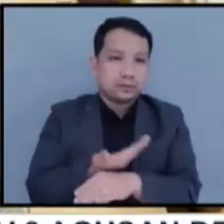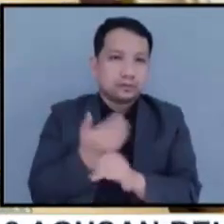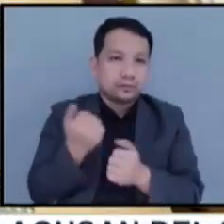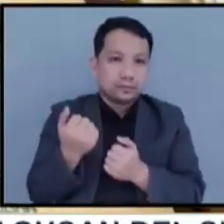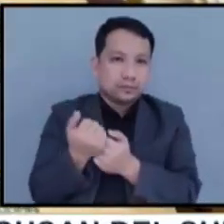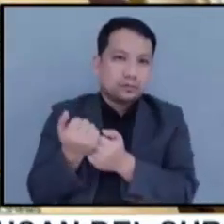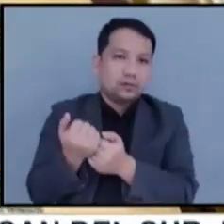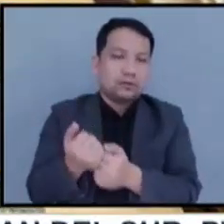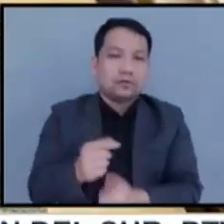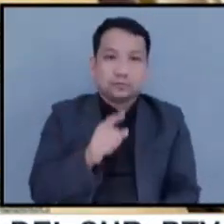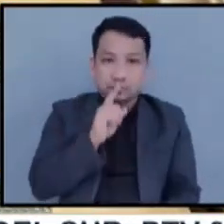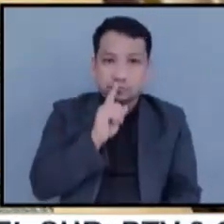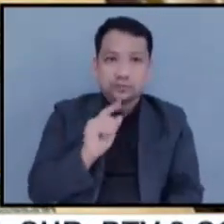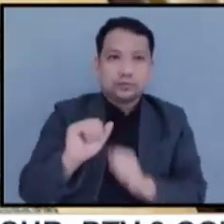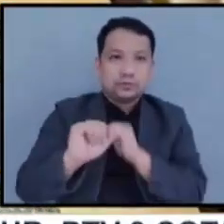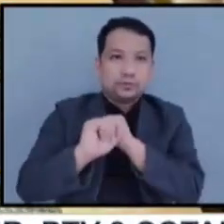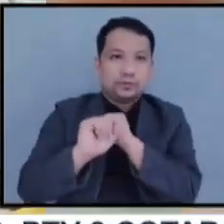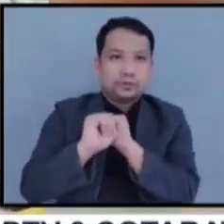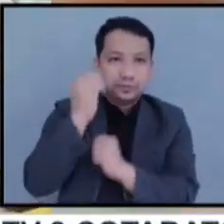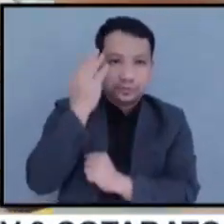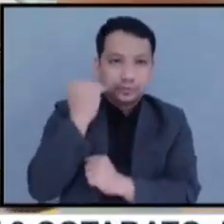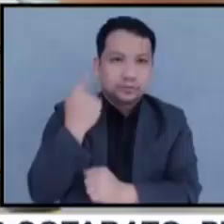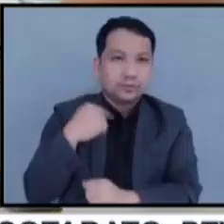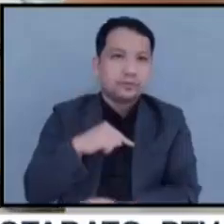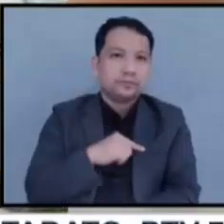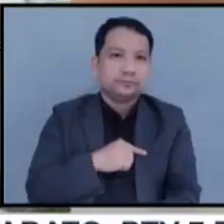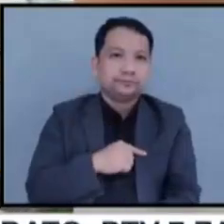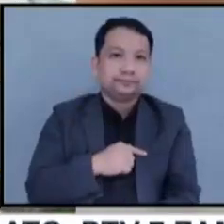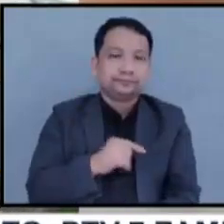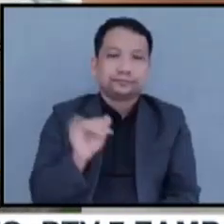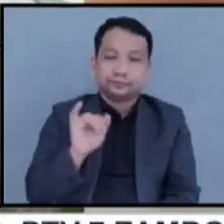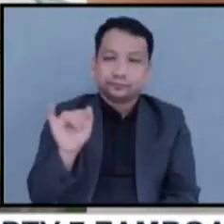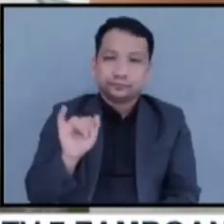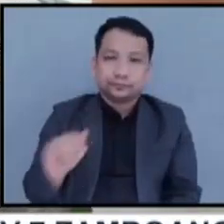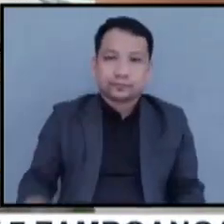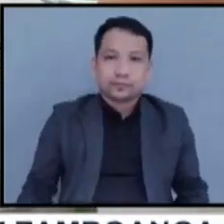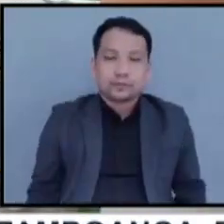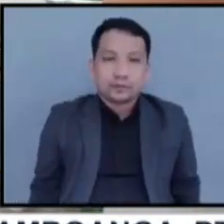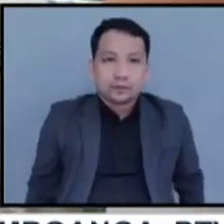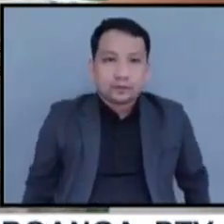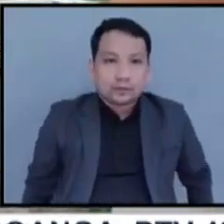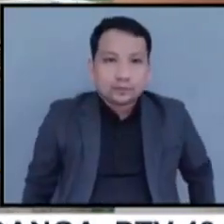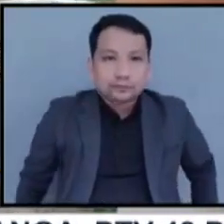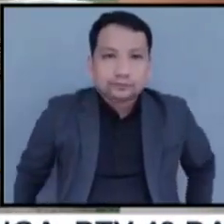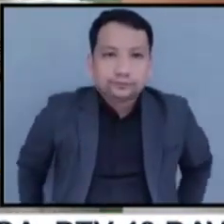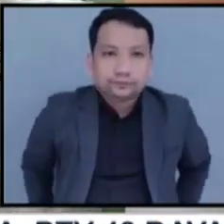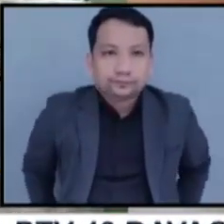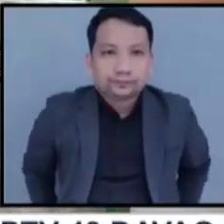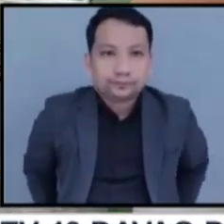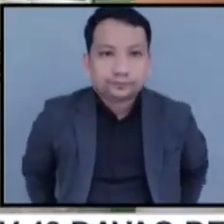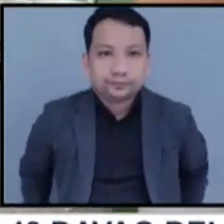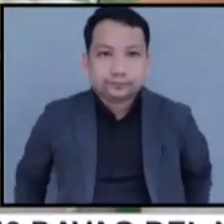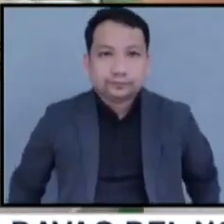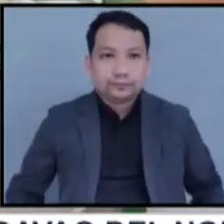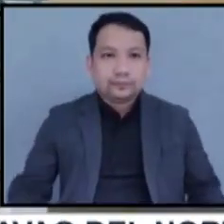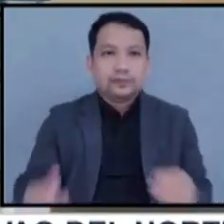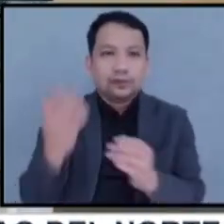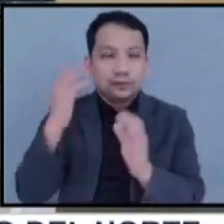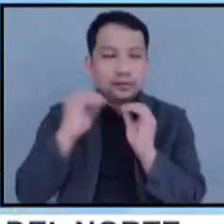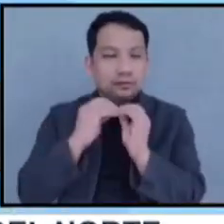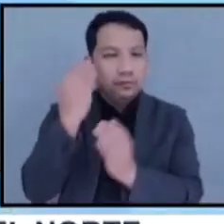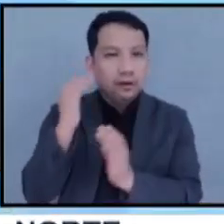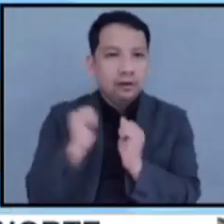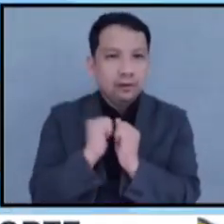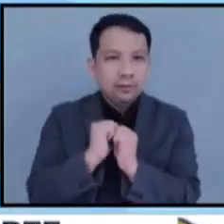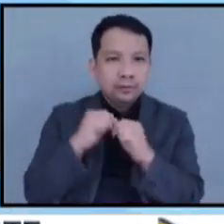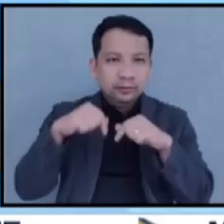So talagang promotion po ito para sa amin. And bukod po doon, syempre, sa organization din po namin para ma-promote po at makilala.